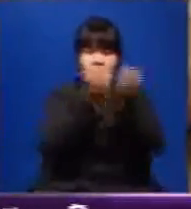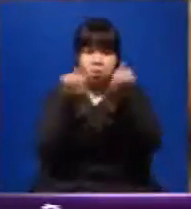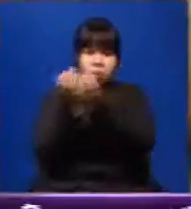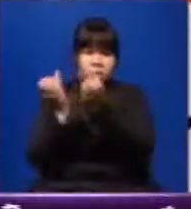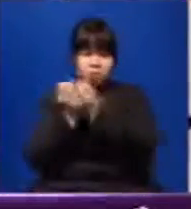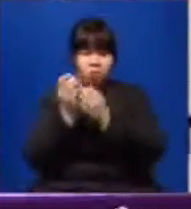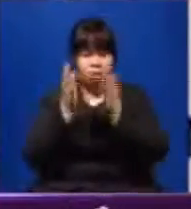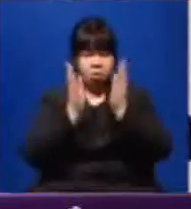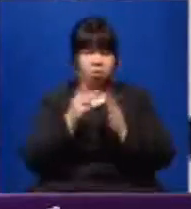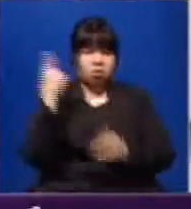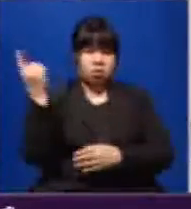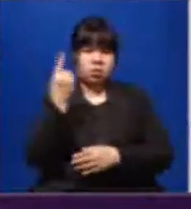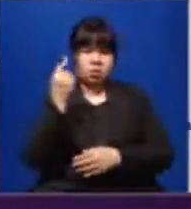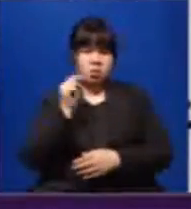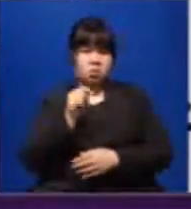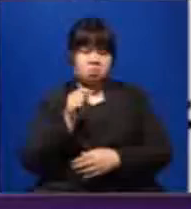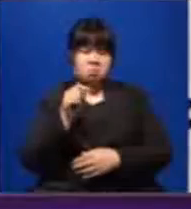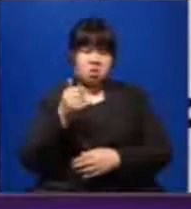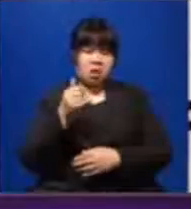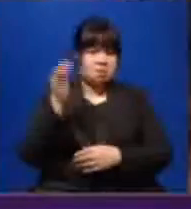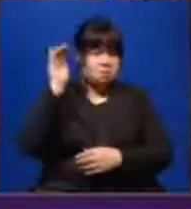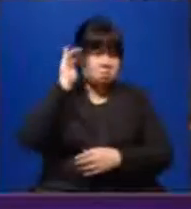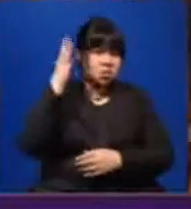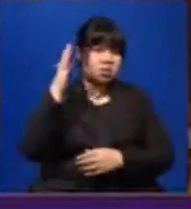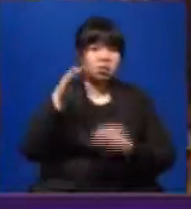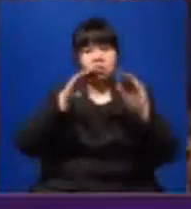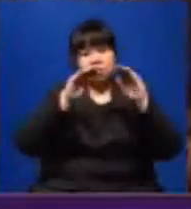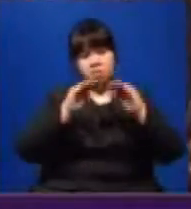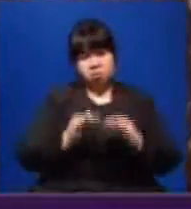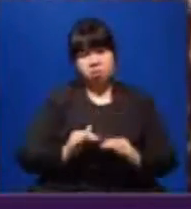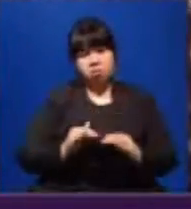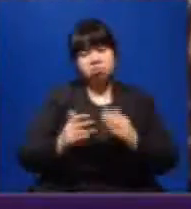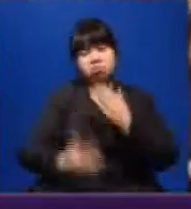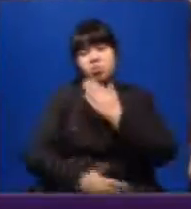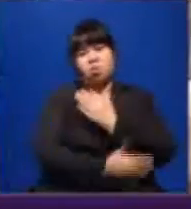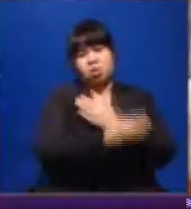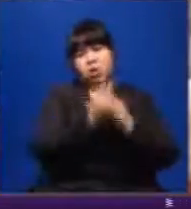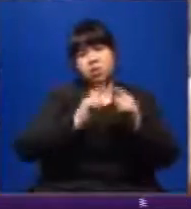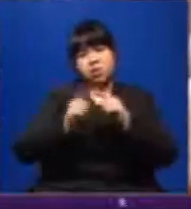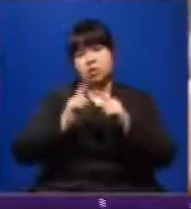ความเชื่อมั่นของนักท่องเที่ยวลดลงอย่างต่อเนื่องซึ่งจะถือเป็นการสูญเสียโอกาสไปอย่างน่าเสียดาย